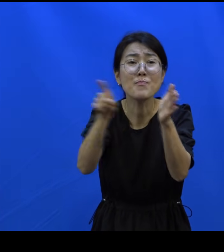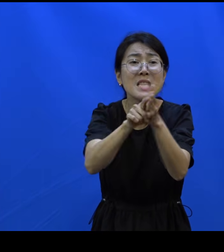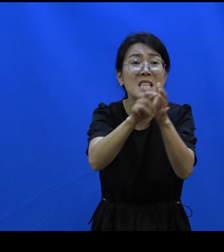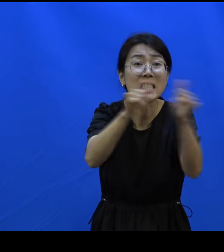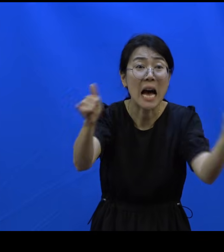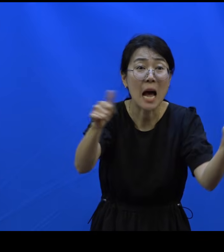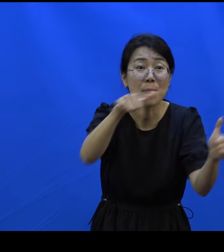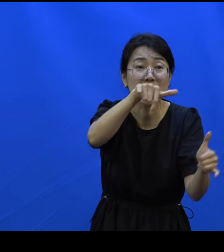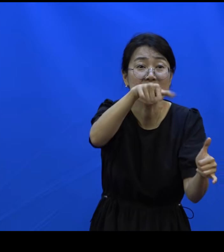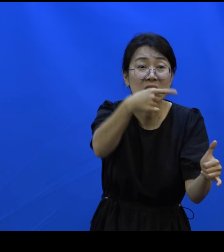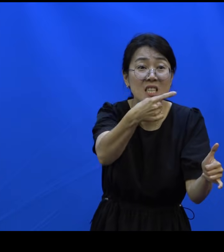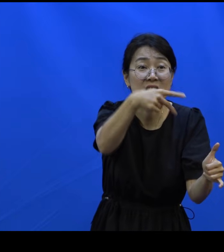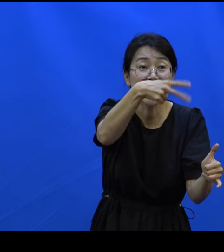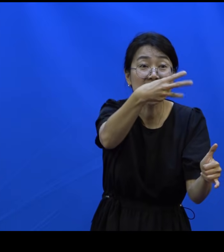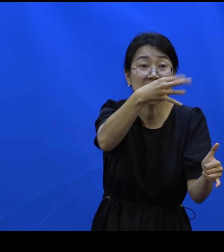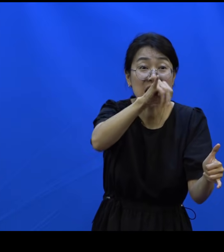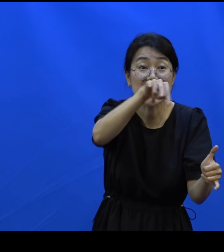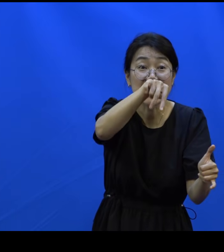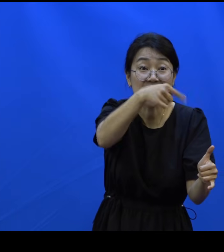전국을 찌른 말이죠.